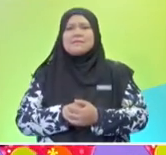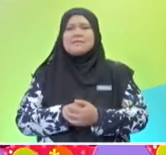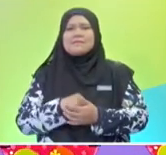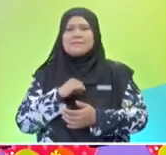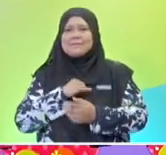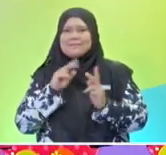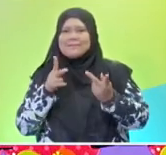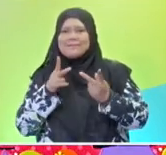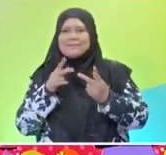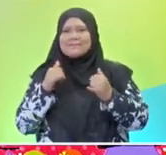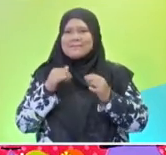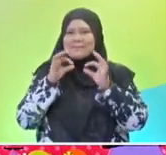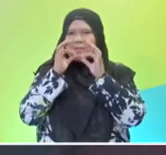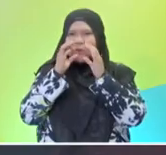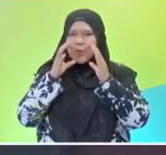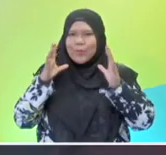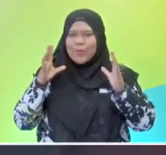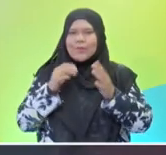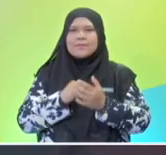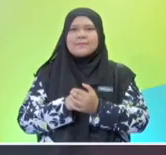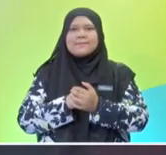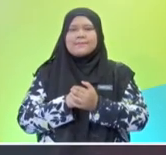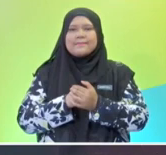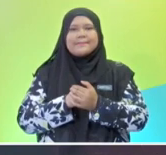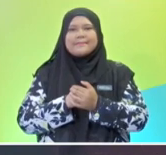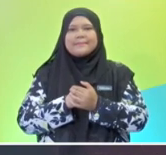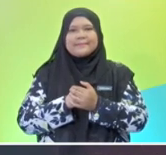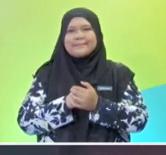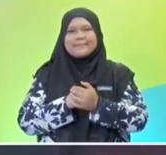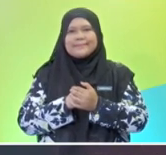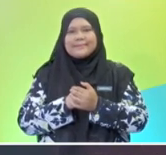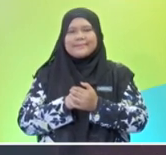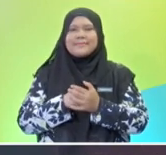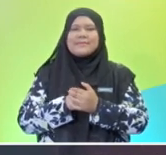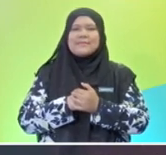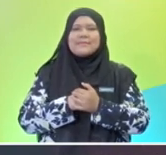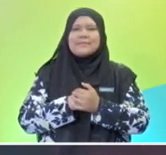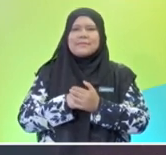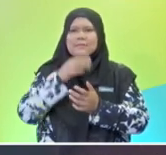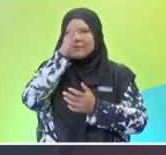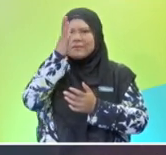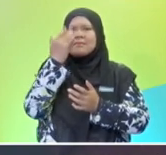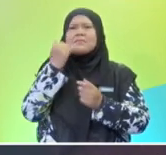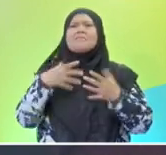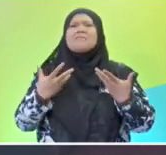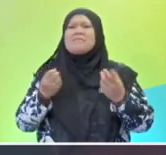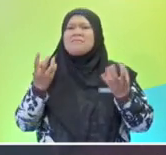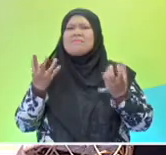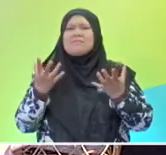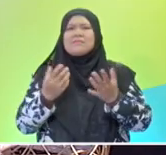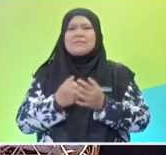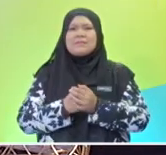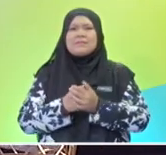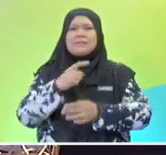main balon. Aduh, kamu ni. Okey. Atok, apa benda macam-macam ni, Atok? Ya, hari ini